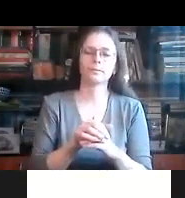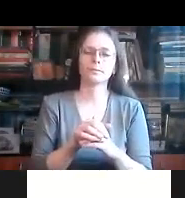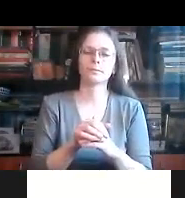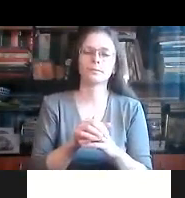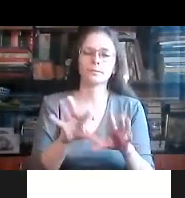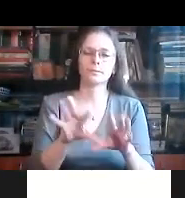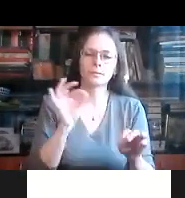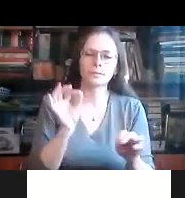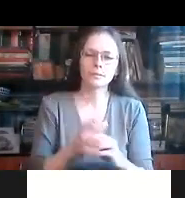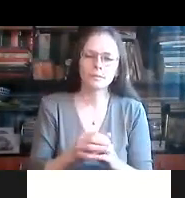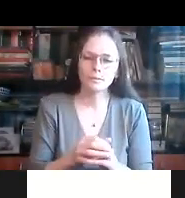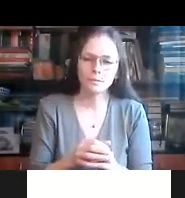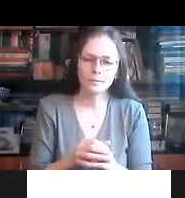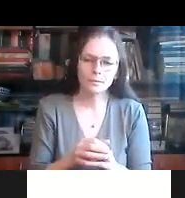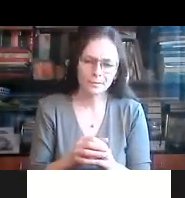знает, это